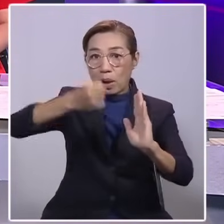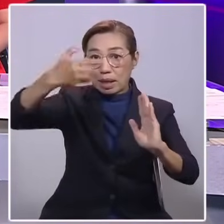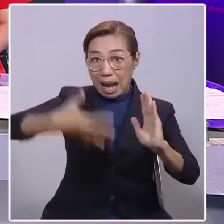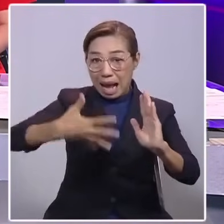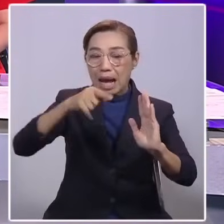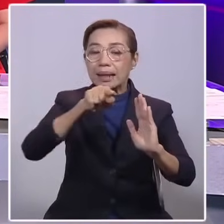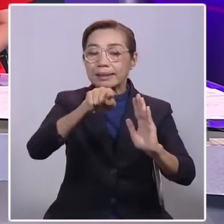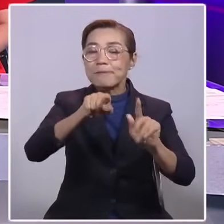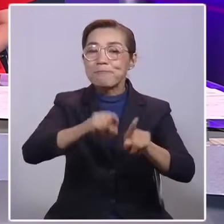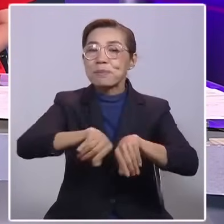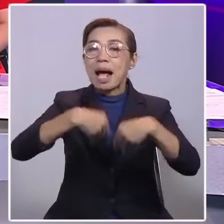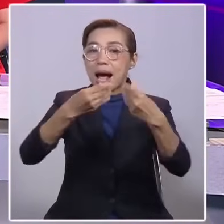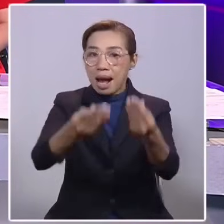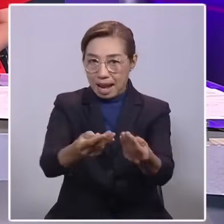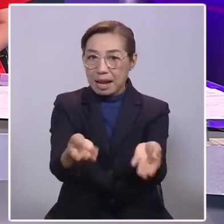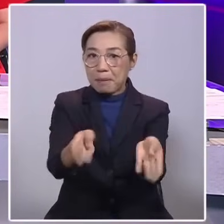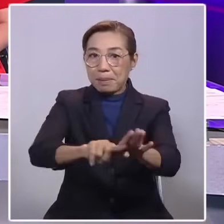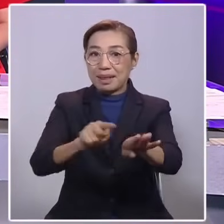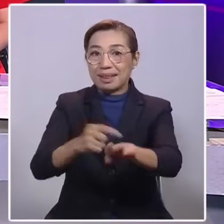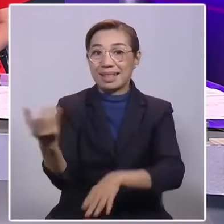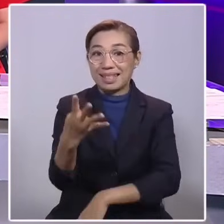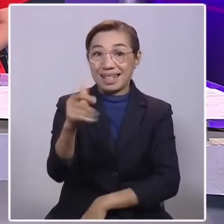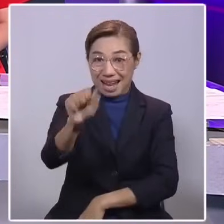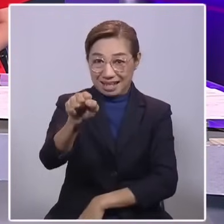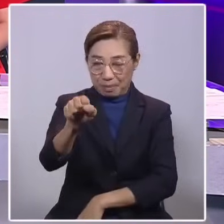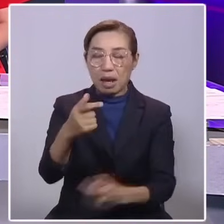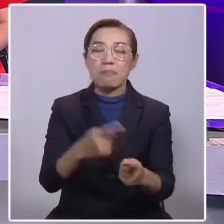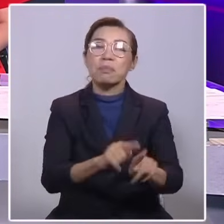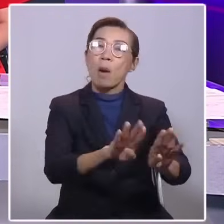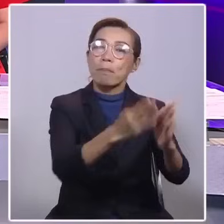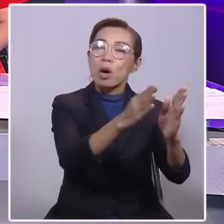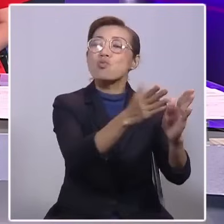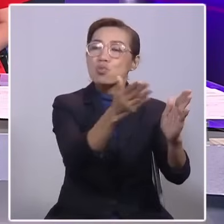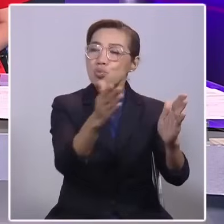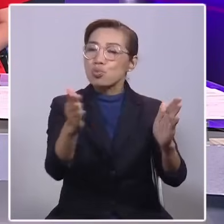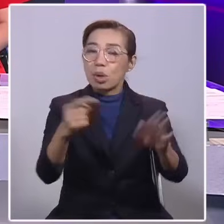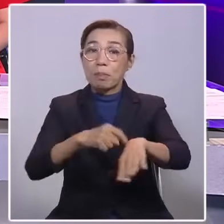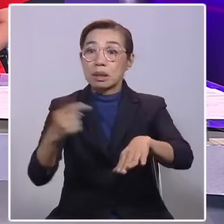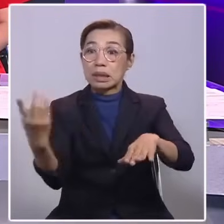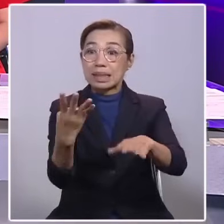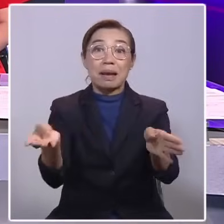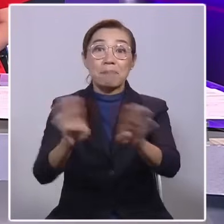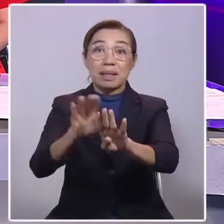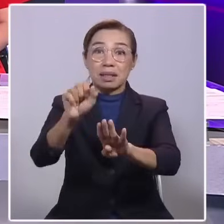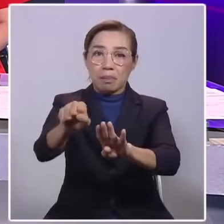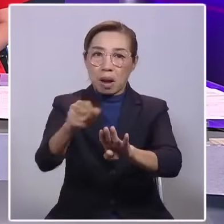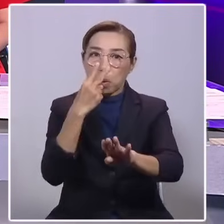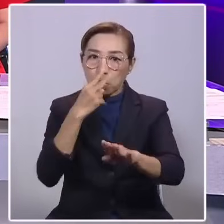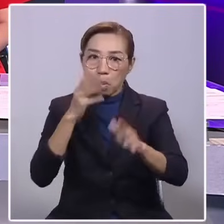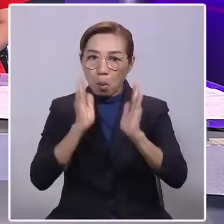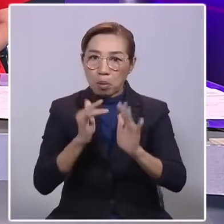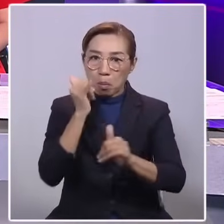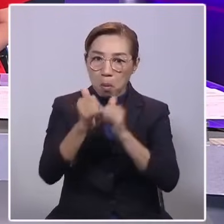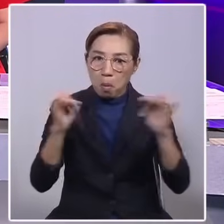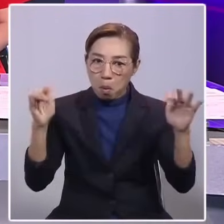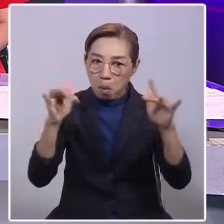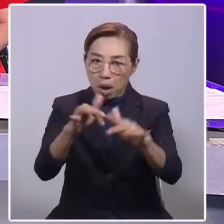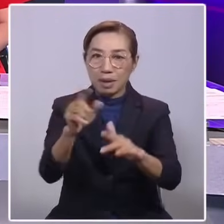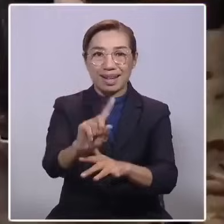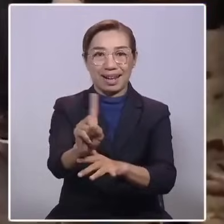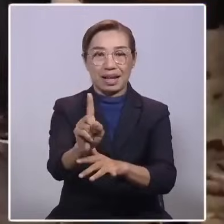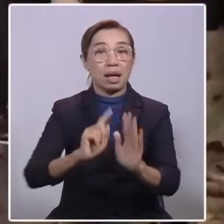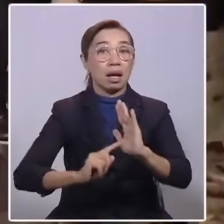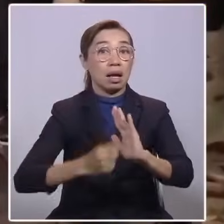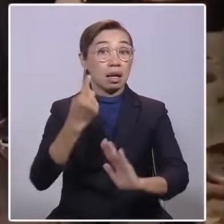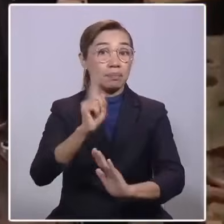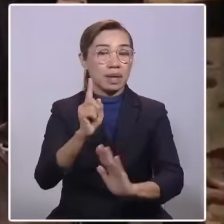รับอนุญาตนะคุณหนวแน่เขาเปิดกันถึง 4:00นคึกคักยังไงอ่ะเดี๋ยวพาไปดูกันก่อนจุดแรกแน่นอนว่าต้อง